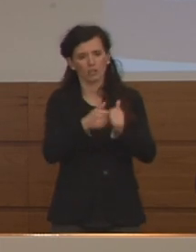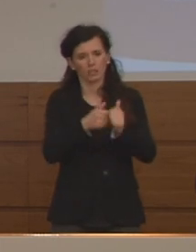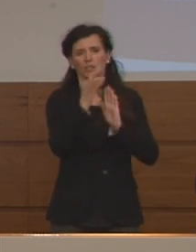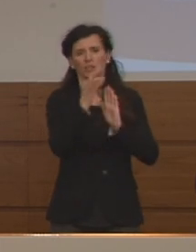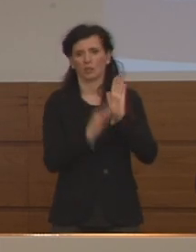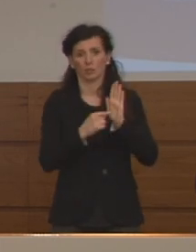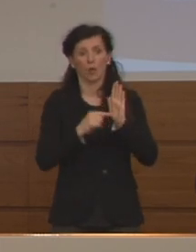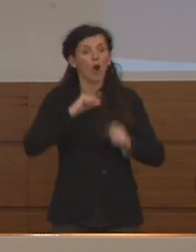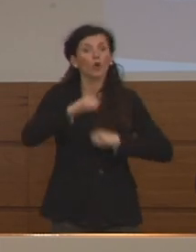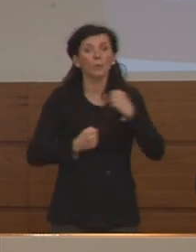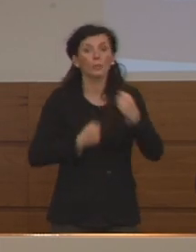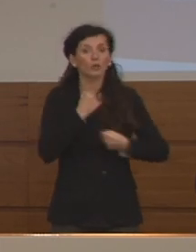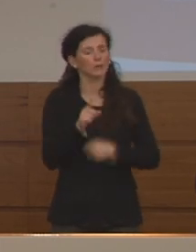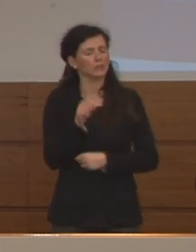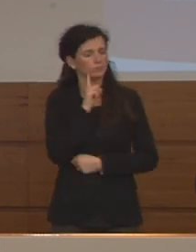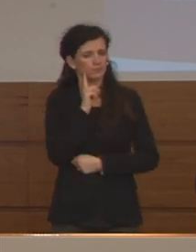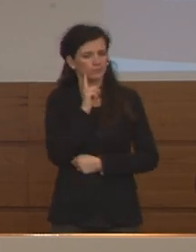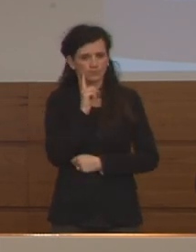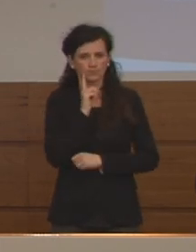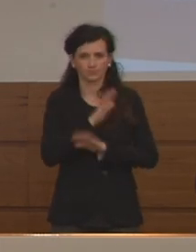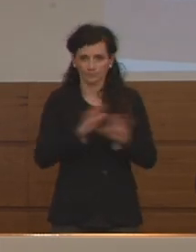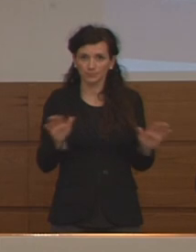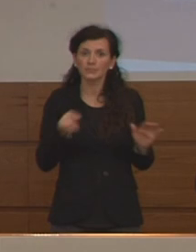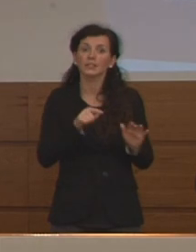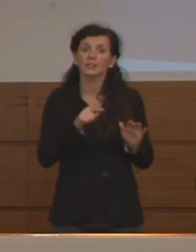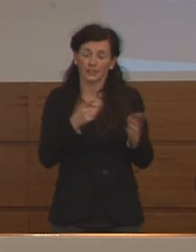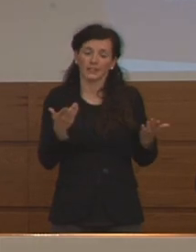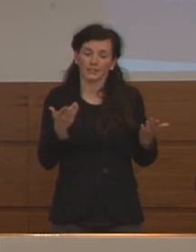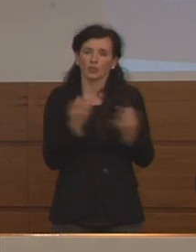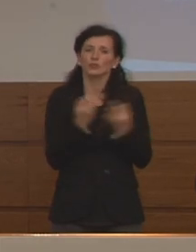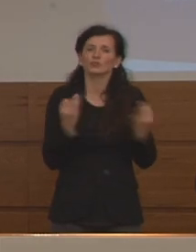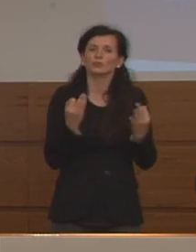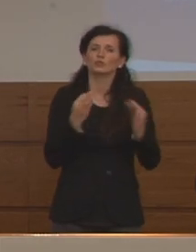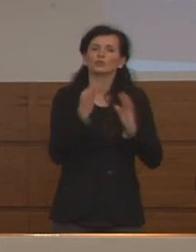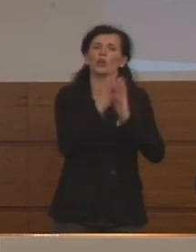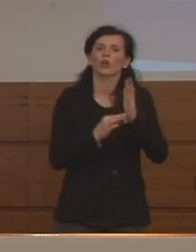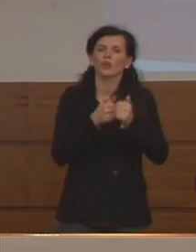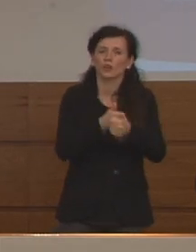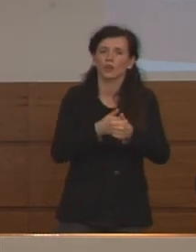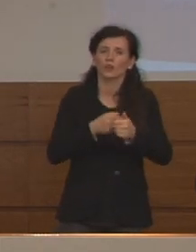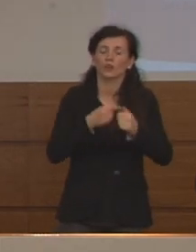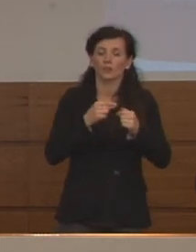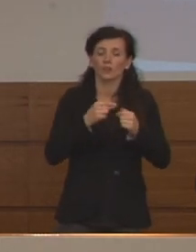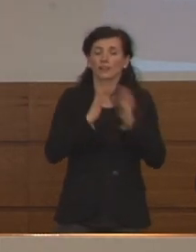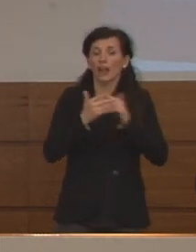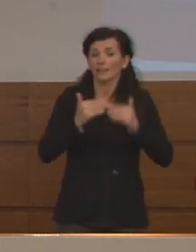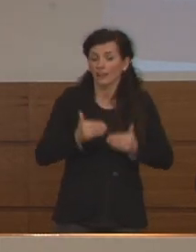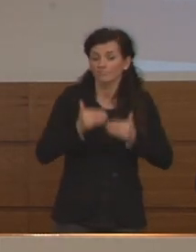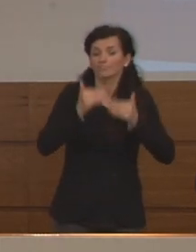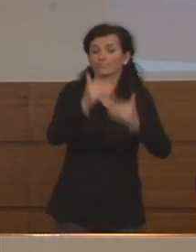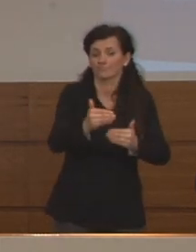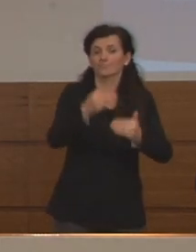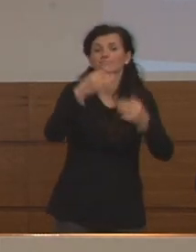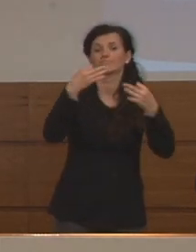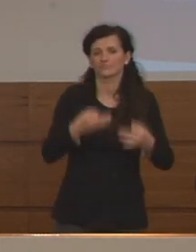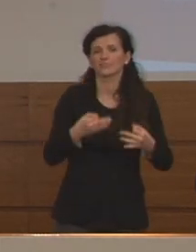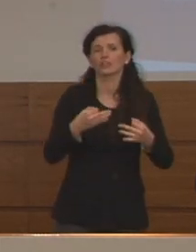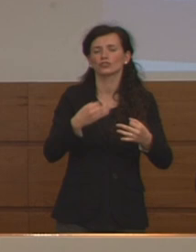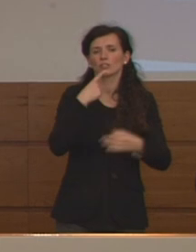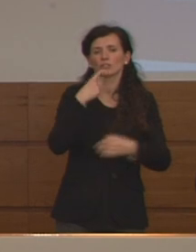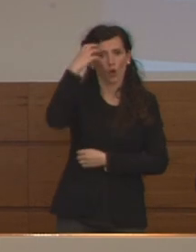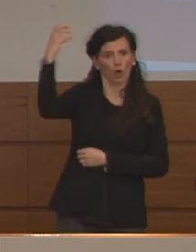comportamenti non a caso sono state prolungate le misure che sono state adottate dal governo perché non